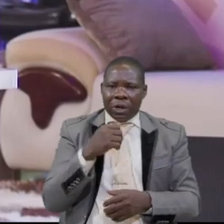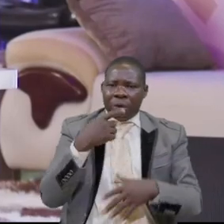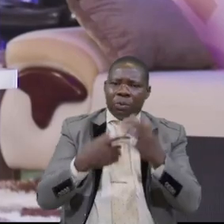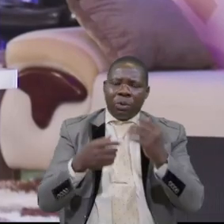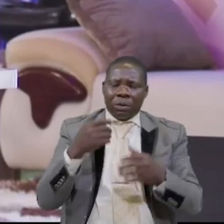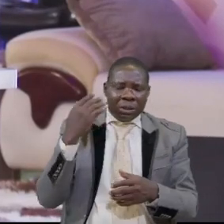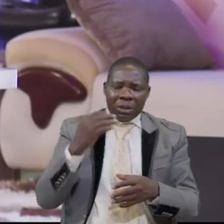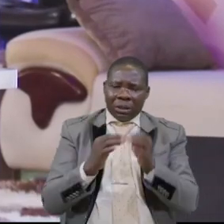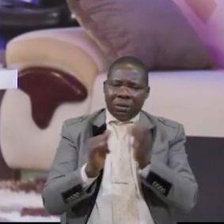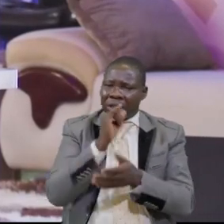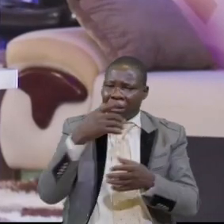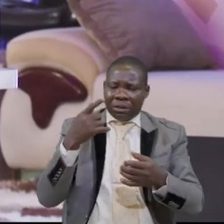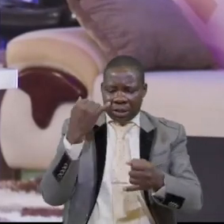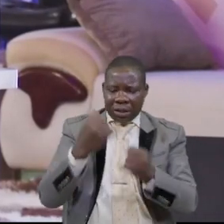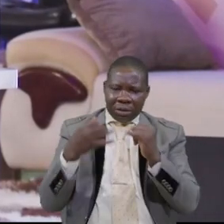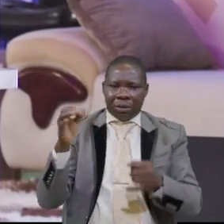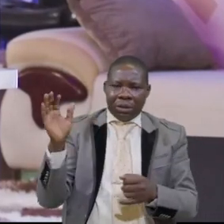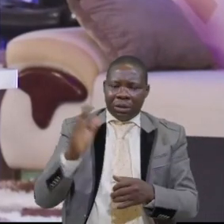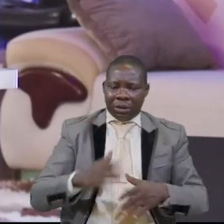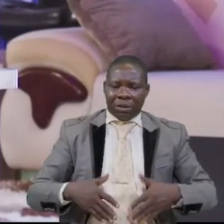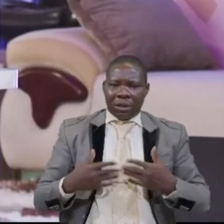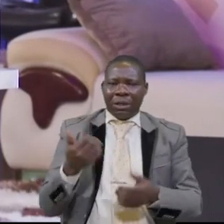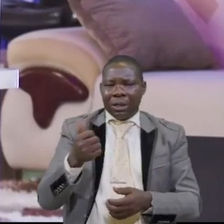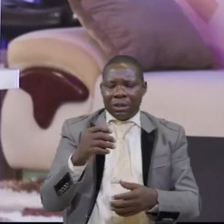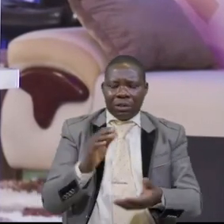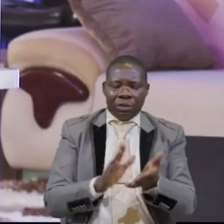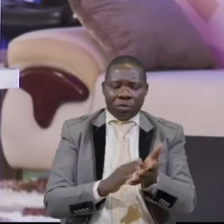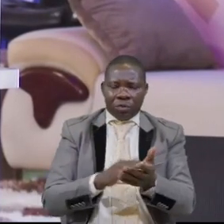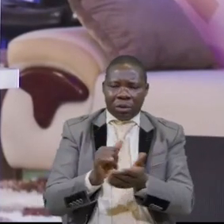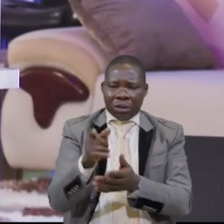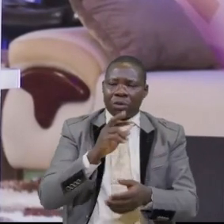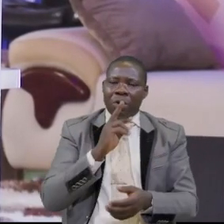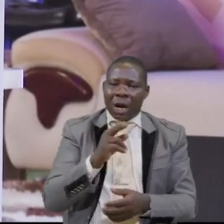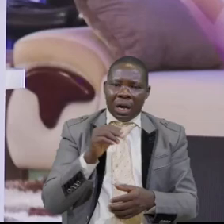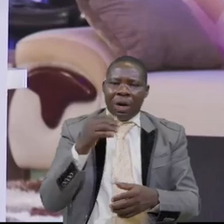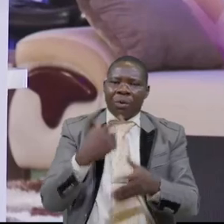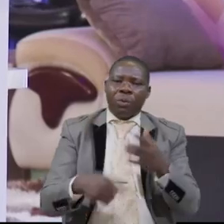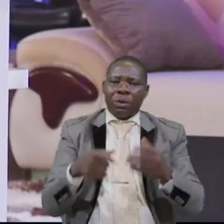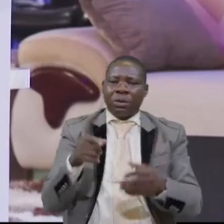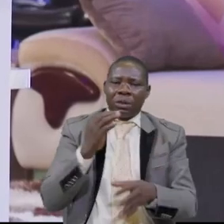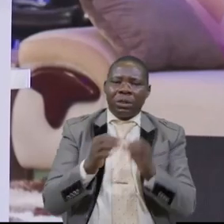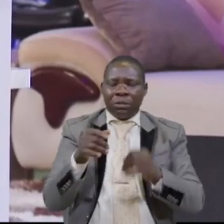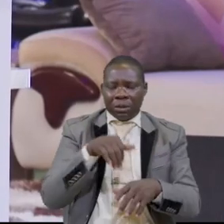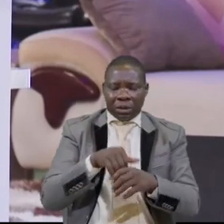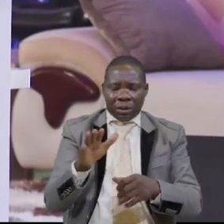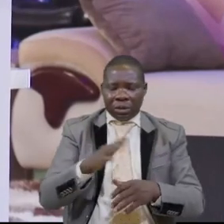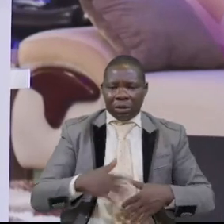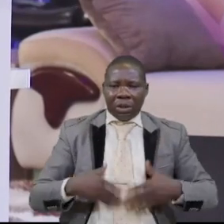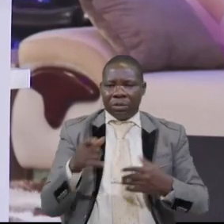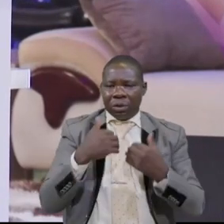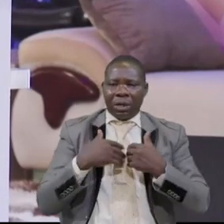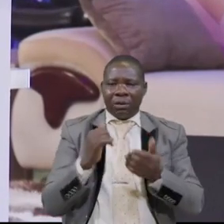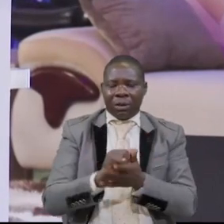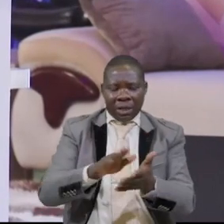es, quel que soit l'établissement ou l'école où tu es, si dans ta vie, tu as ce